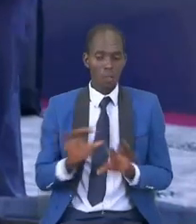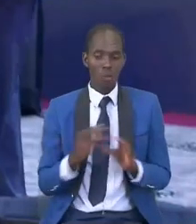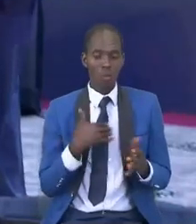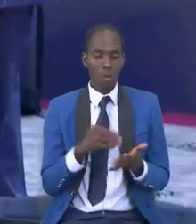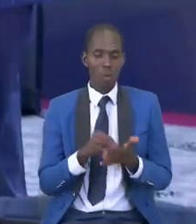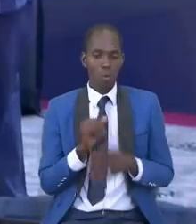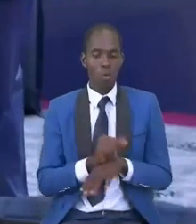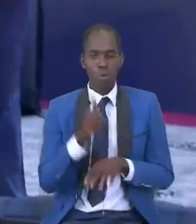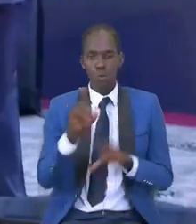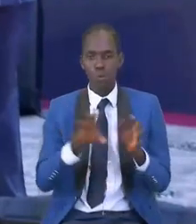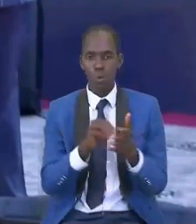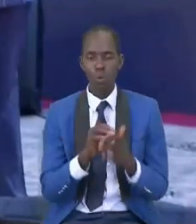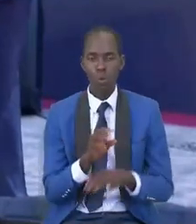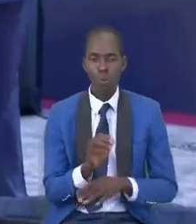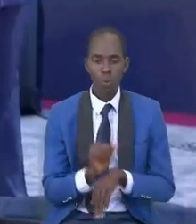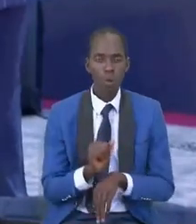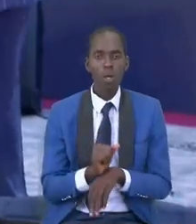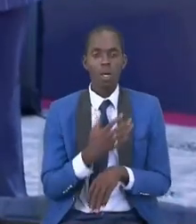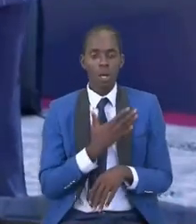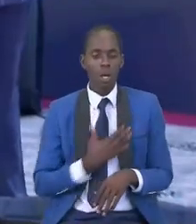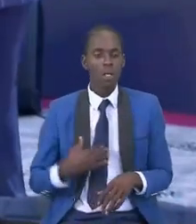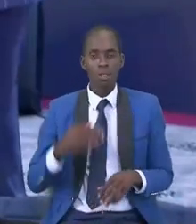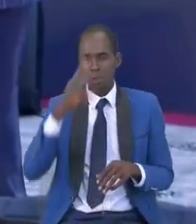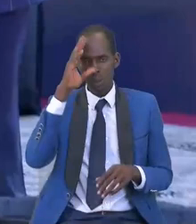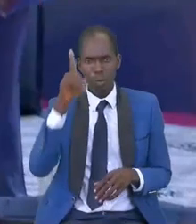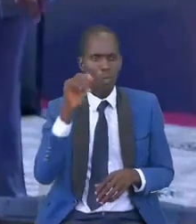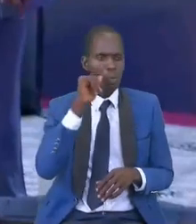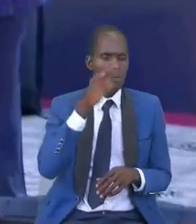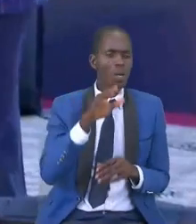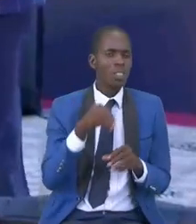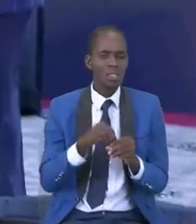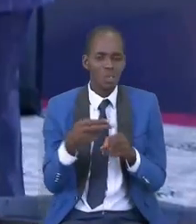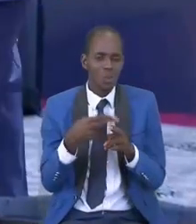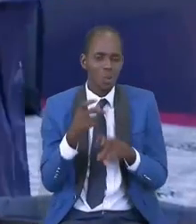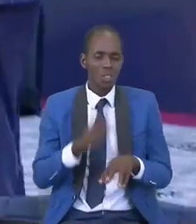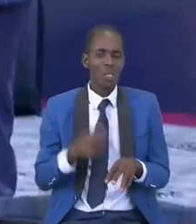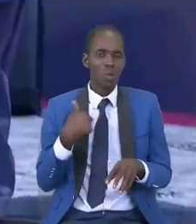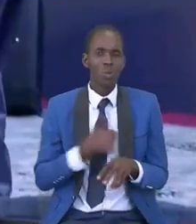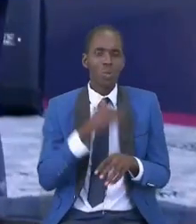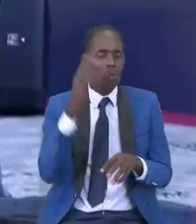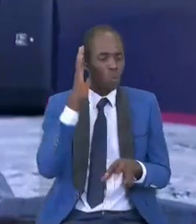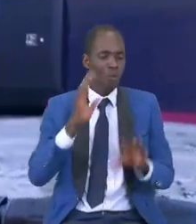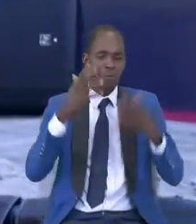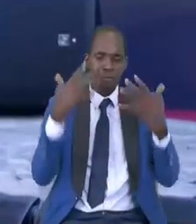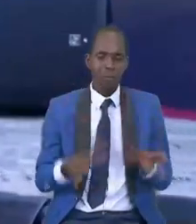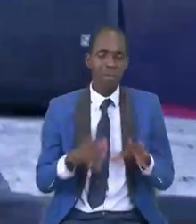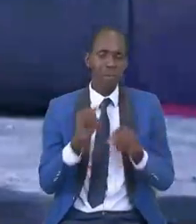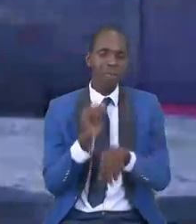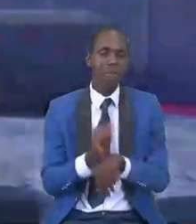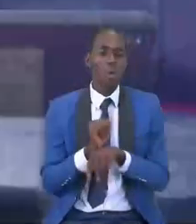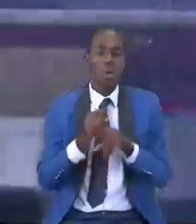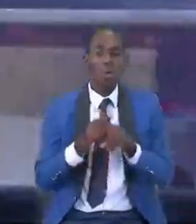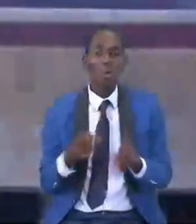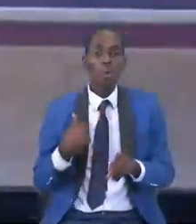rôle, je joue mon rôle, il joue son rôle, elle joue également son rôle. En un rien de temps, nous allons faire